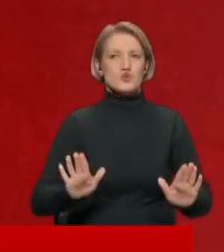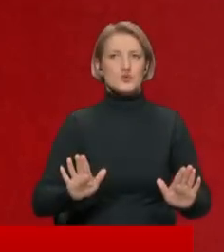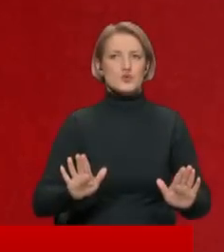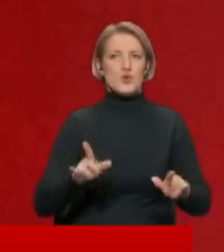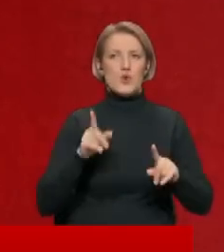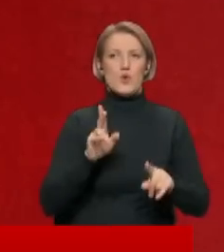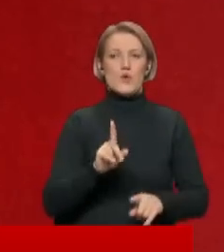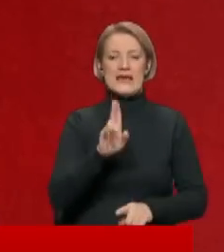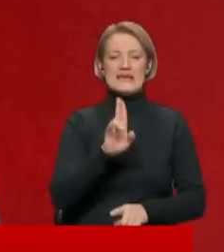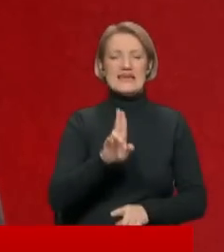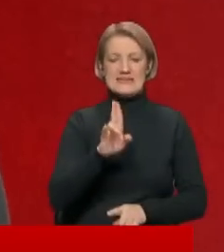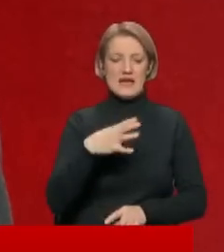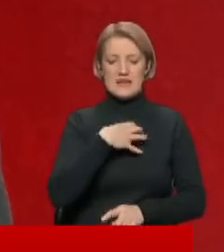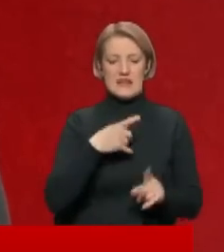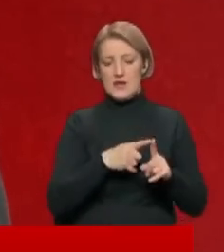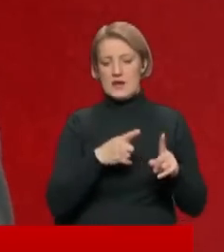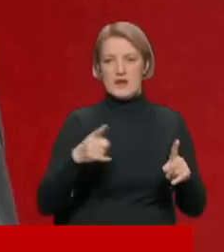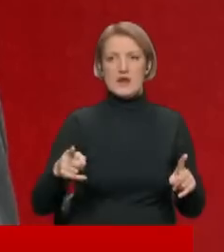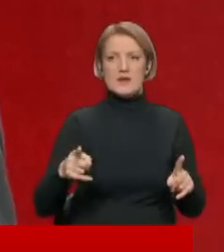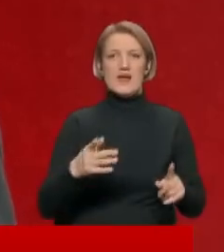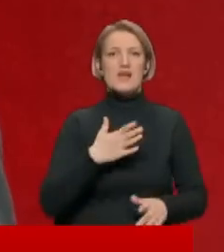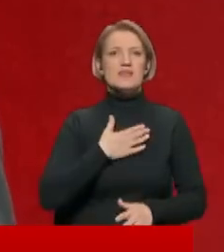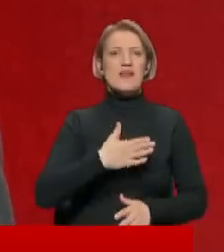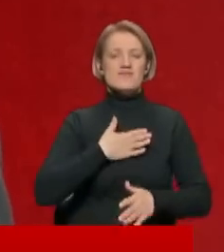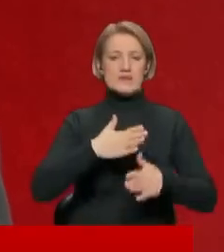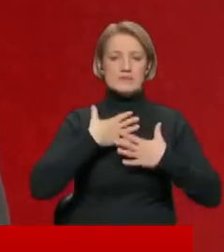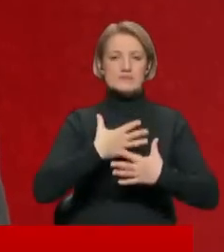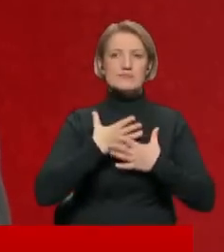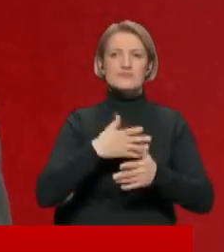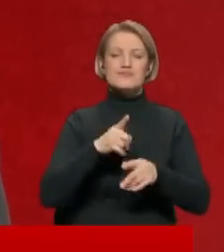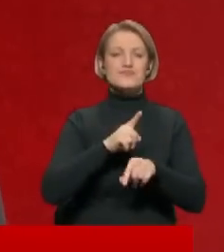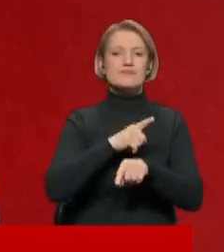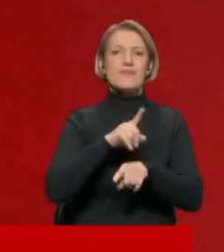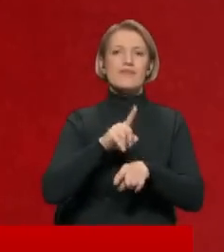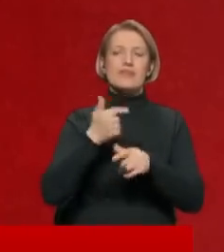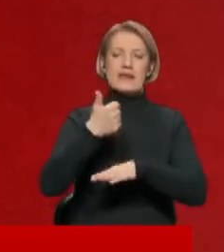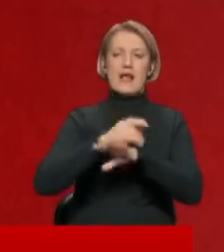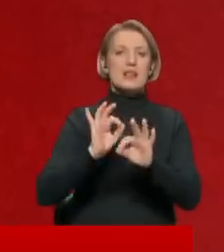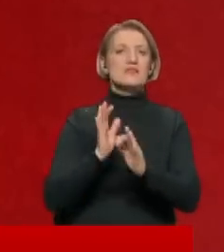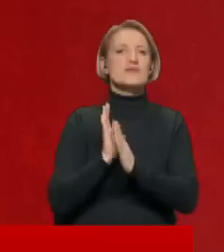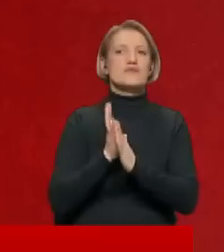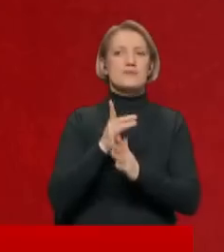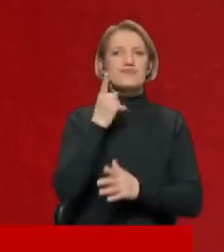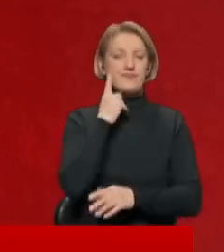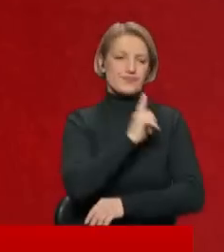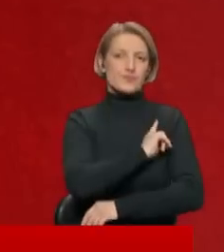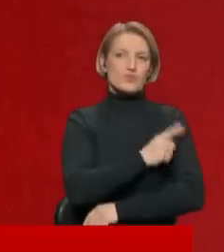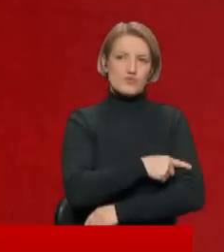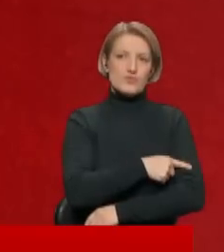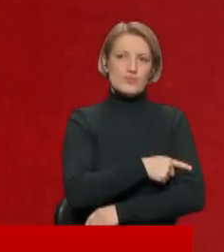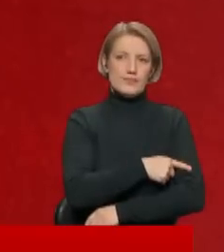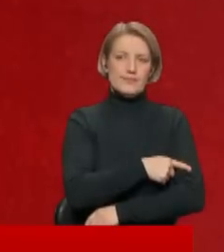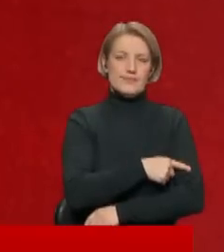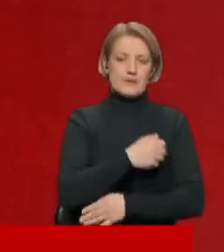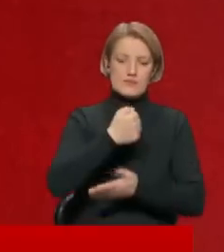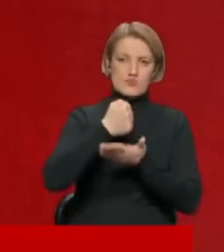7 haziran'dan itibaren Sayın Erdoğan suni tenefüslerle iktidarın sürdürmeye çalışıyor devletin gücüyle